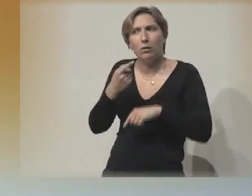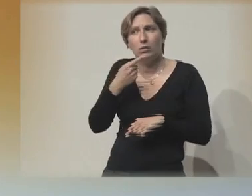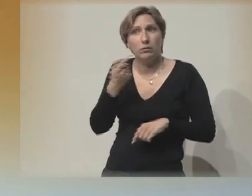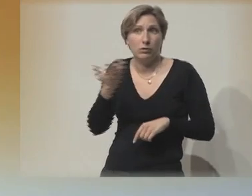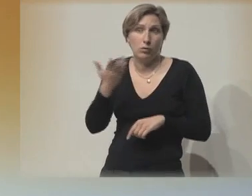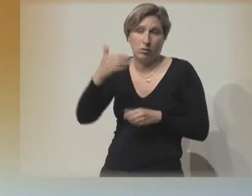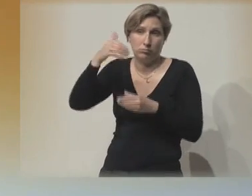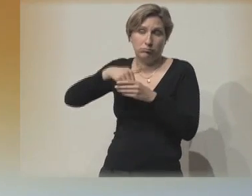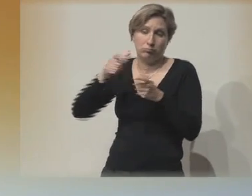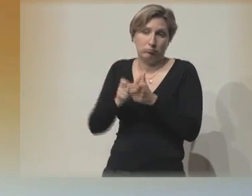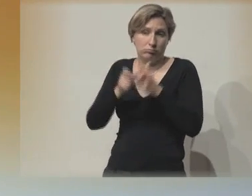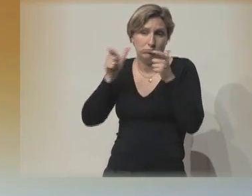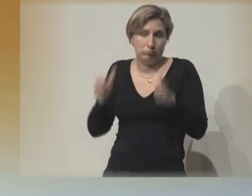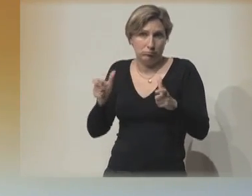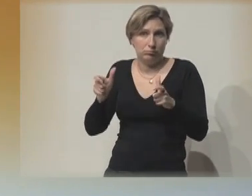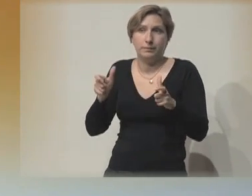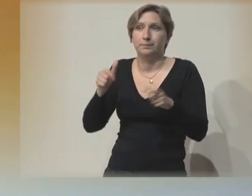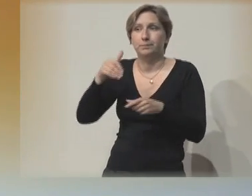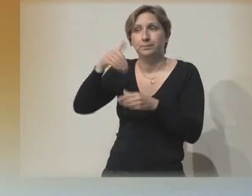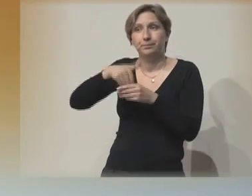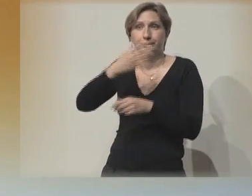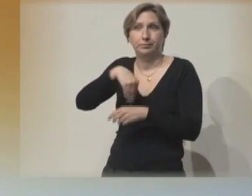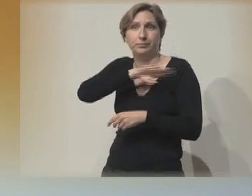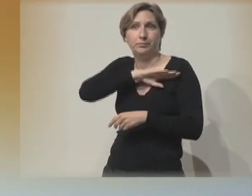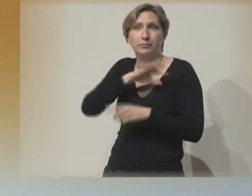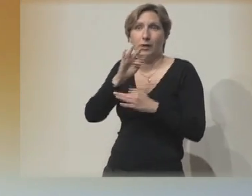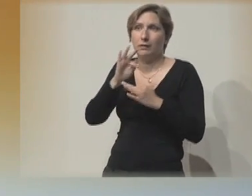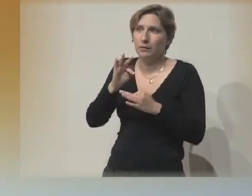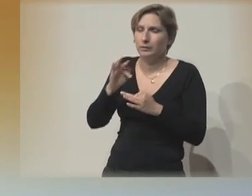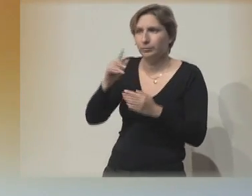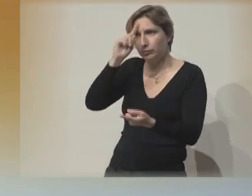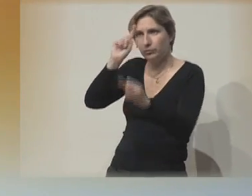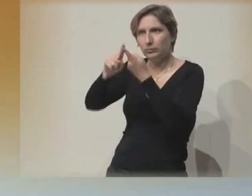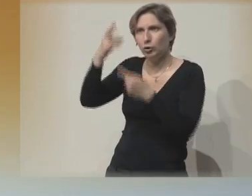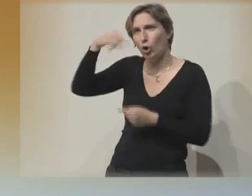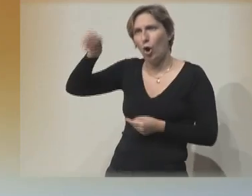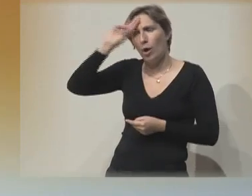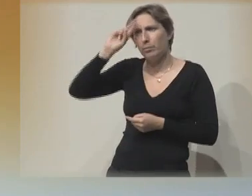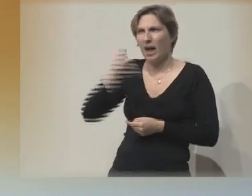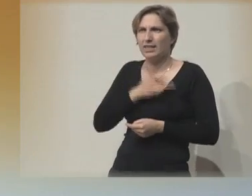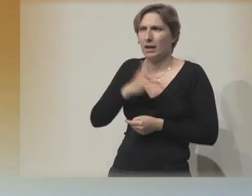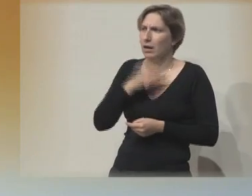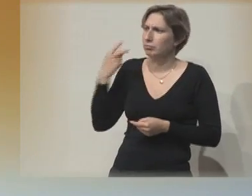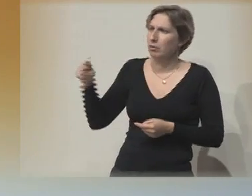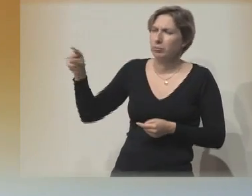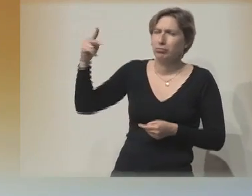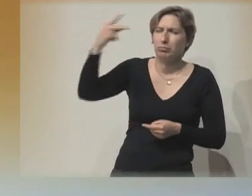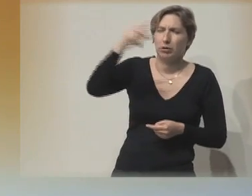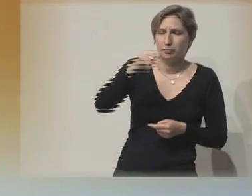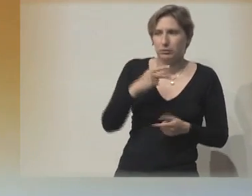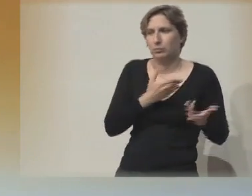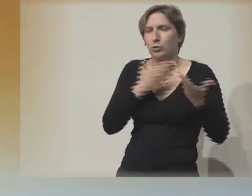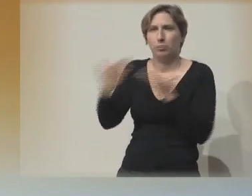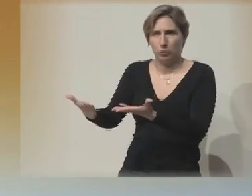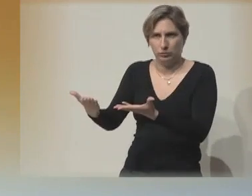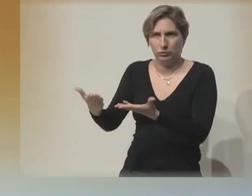une institution qui est chargée de porter l'intérêt général des Européens. et qui fait appliquer les